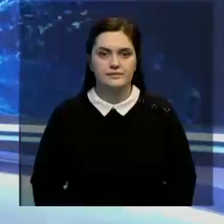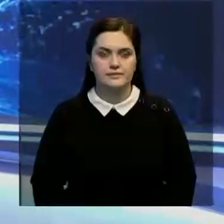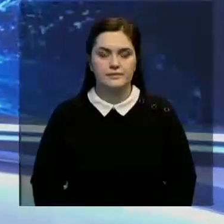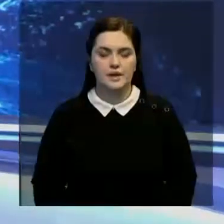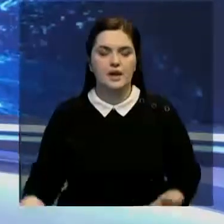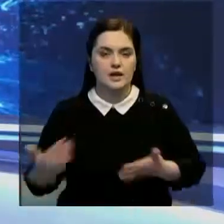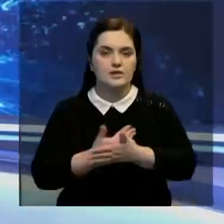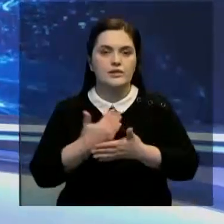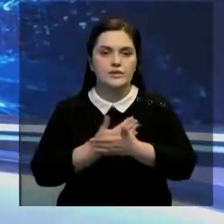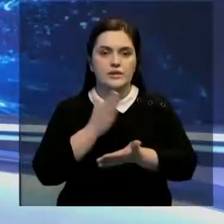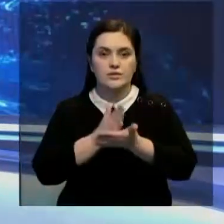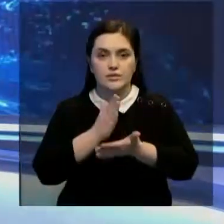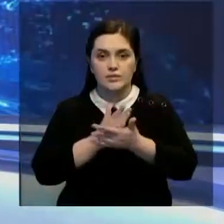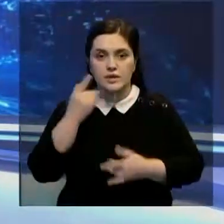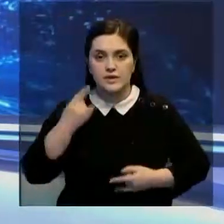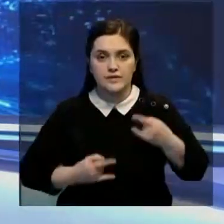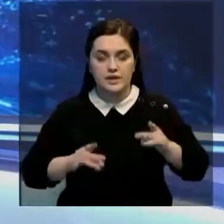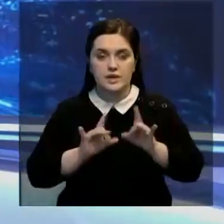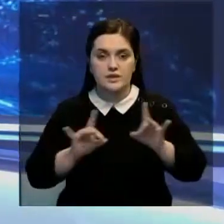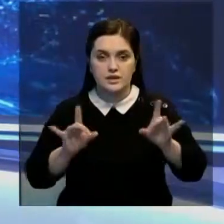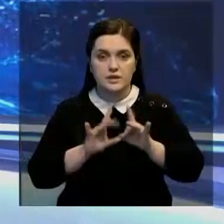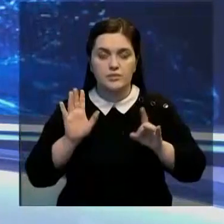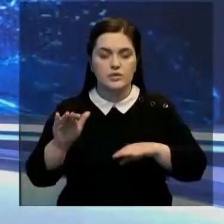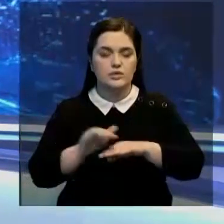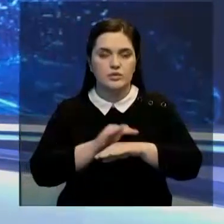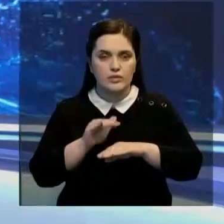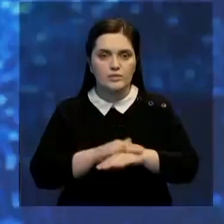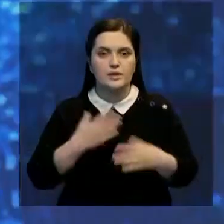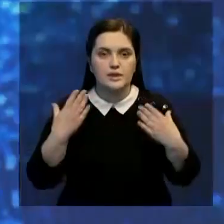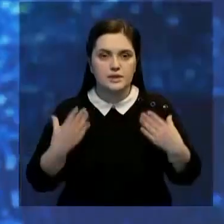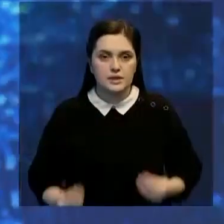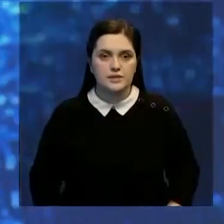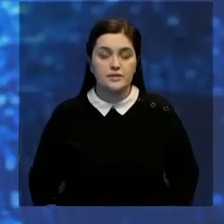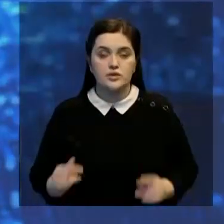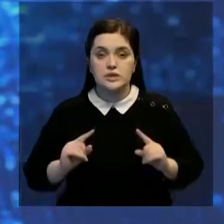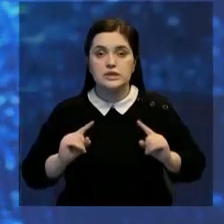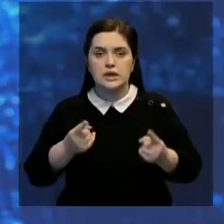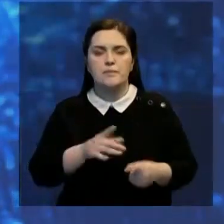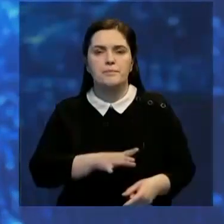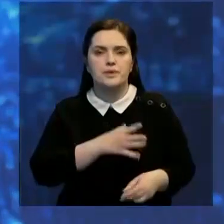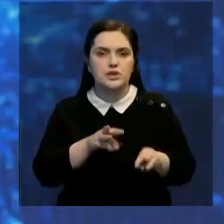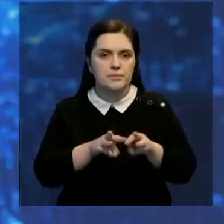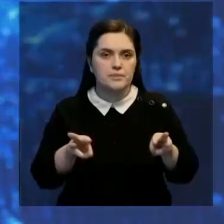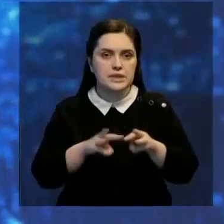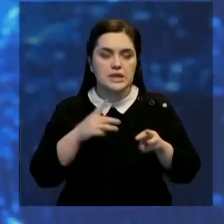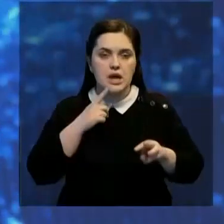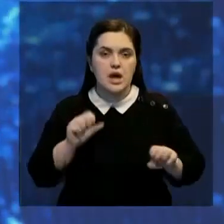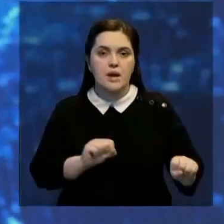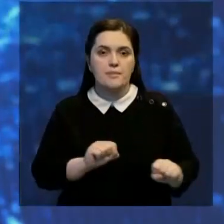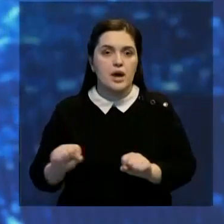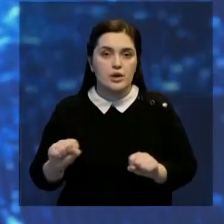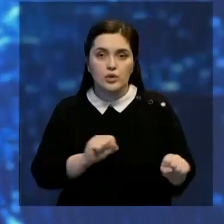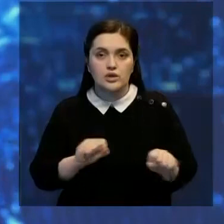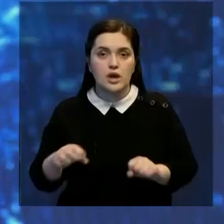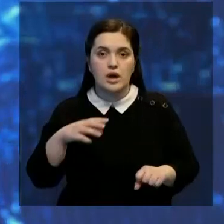Новости в эфире. В студии работают Виктория Антонишина, Алмаз Ашим. Добрый день. Задержан бывший министр обороны Казахстана Мурат